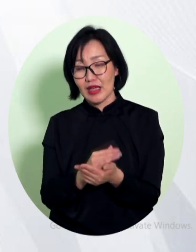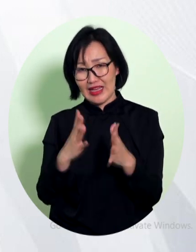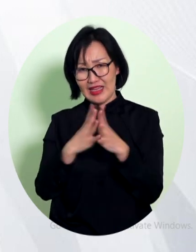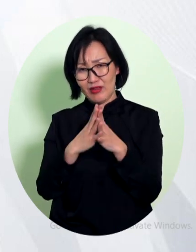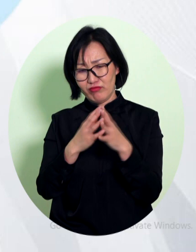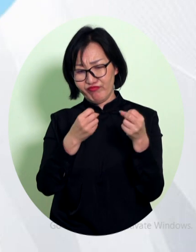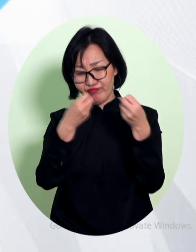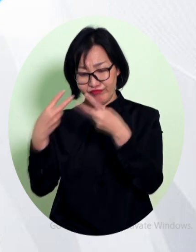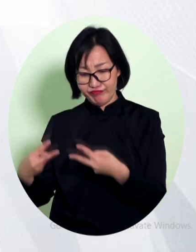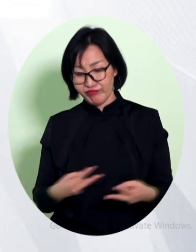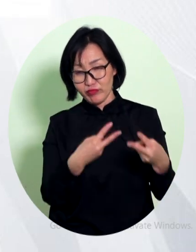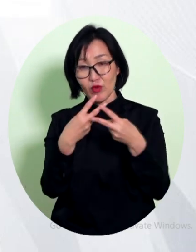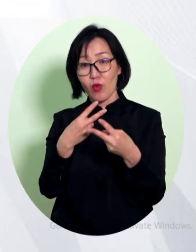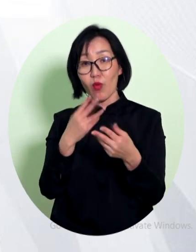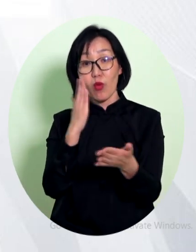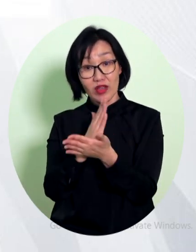10 тэнцээ хуваасан байна шүү дээ.